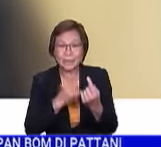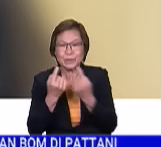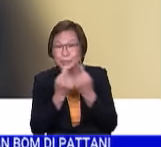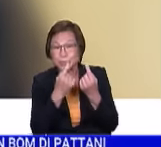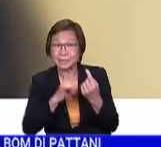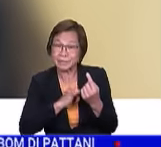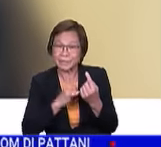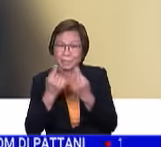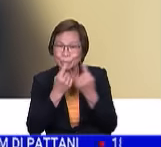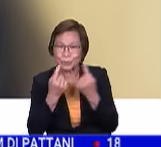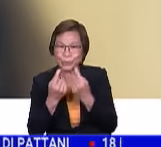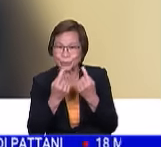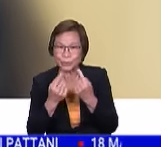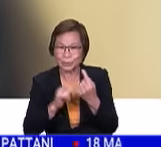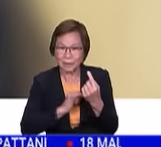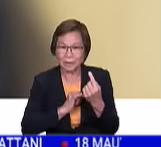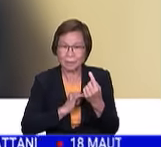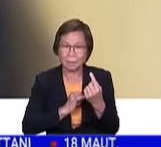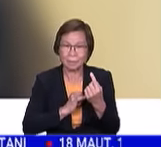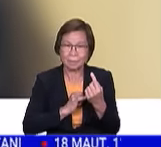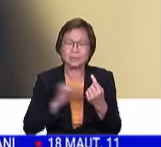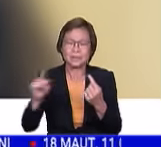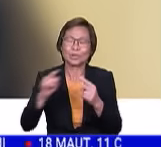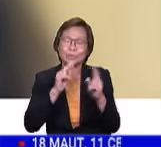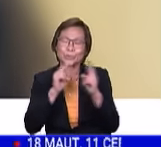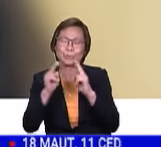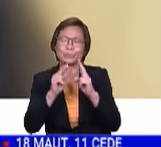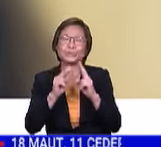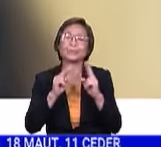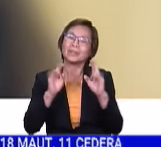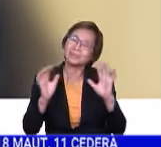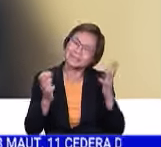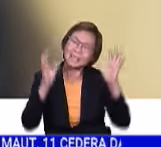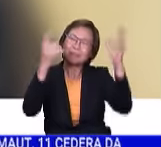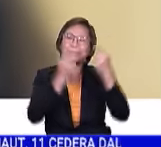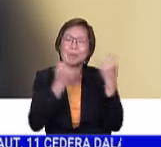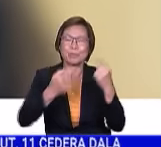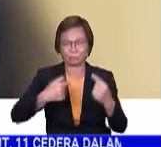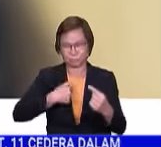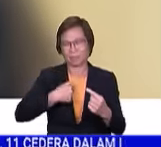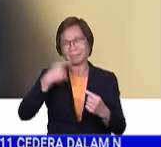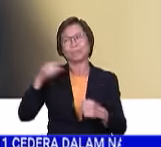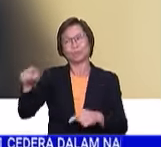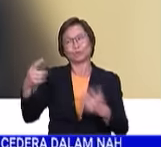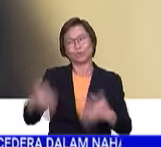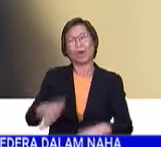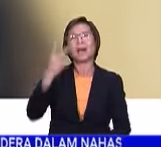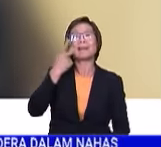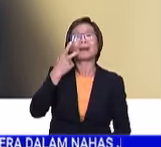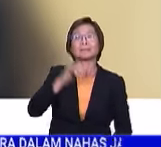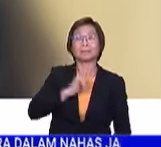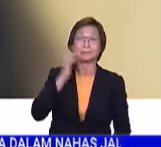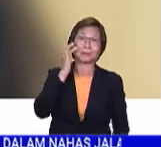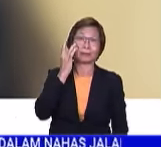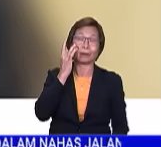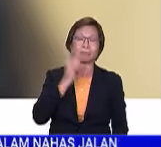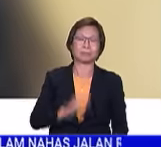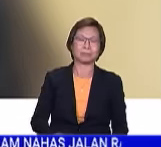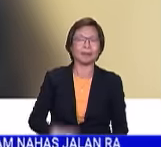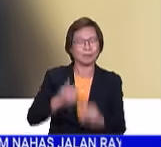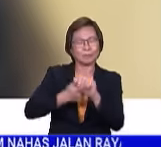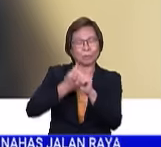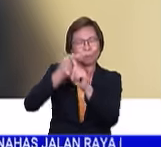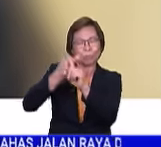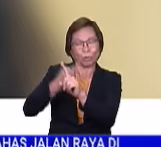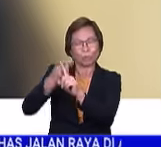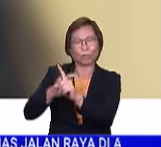ucapkan selamat hari jadi kat saya. Kakak saya tak pasti, tapi memang diorang tiap-tiap bulan